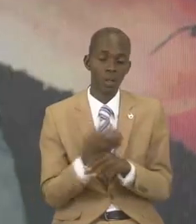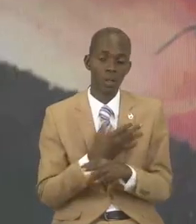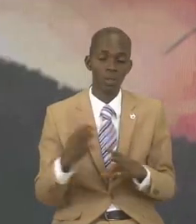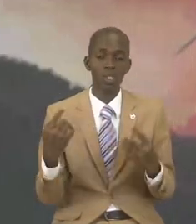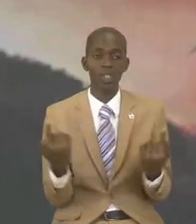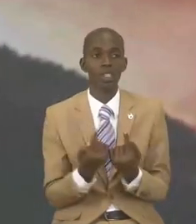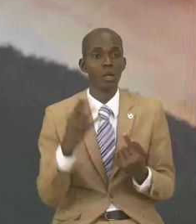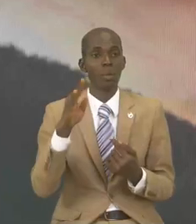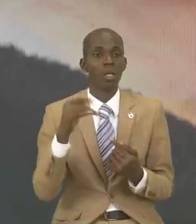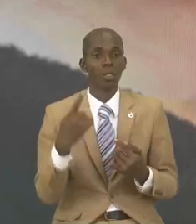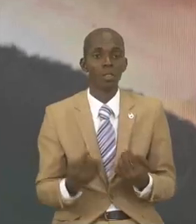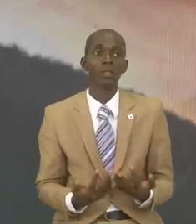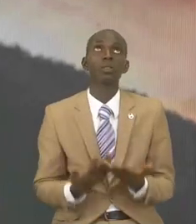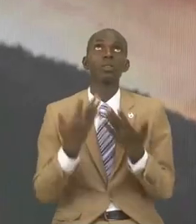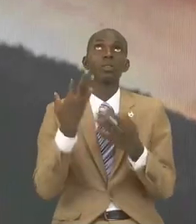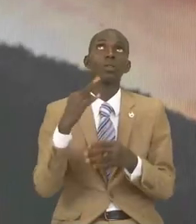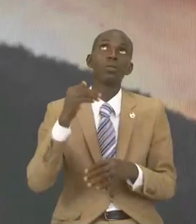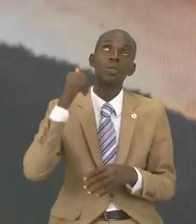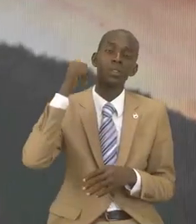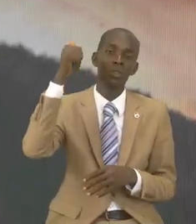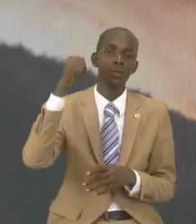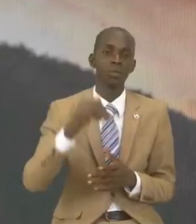Par le sacrifice,